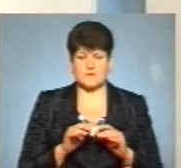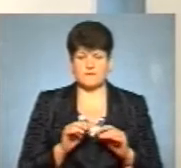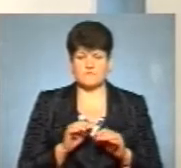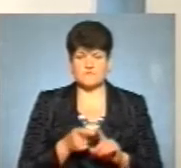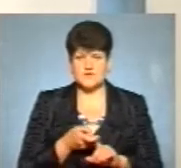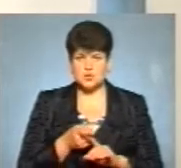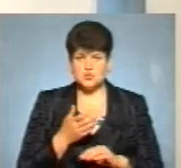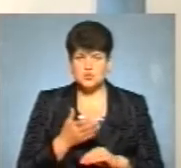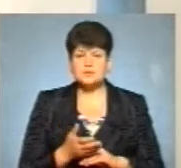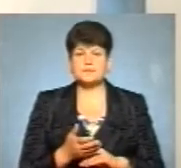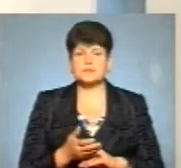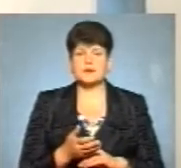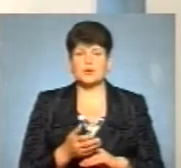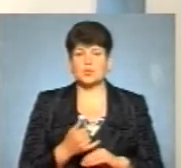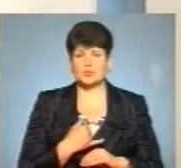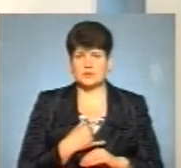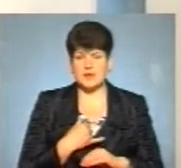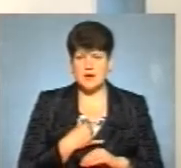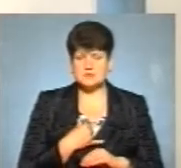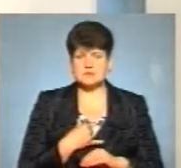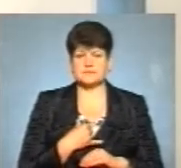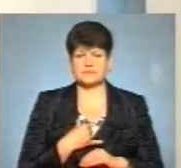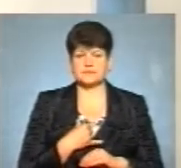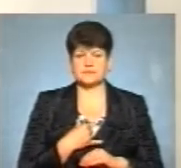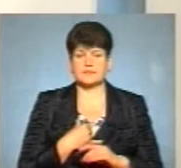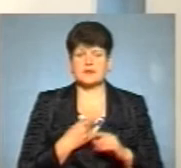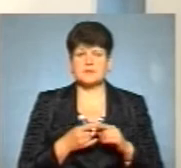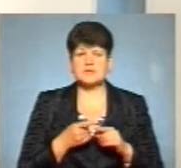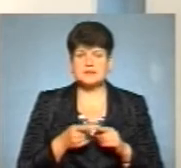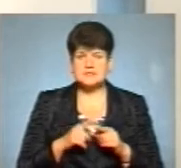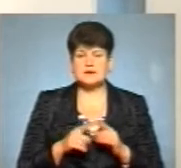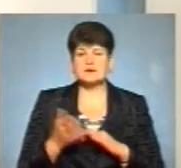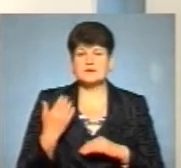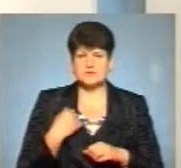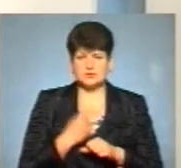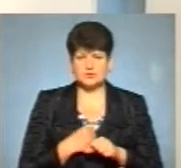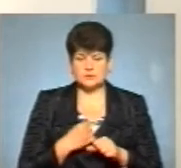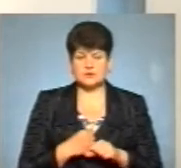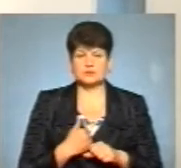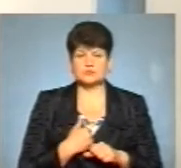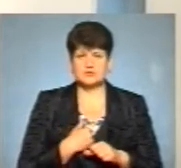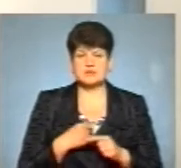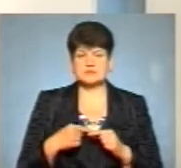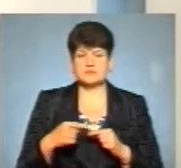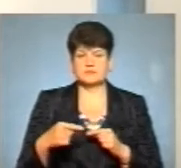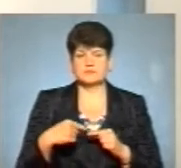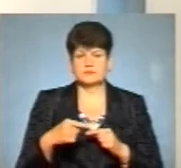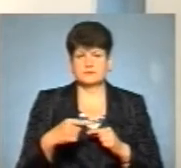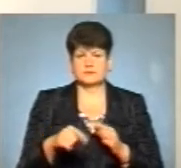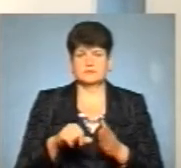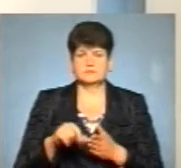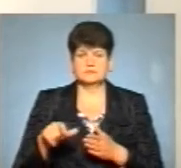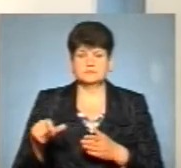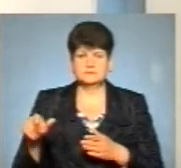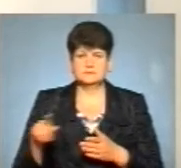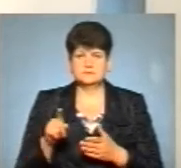цих вимог. В нас, власне, ми це робили ще і до коронавірусу, адже в нас оця відстань між учасниками тестування